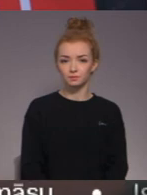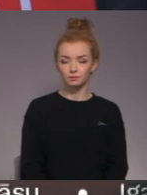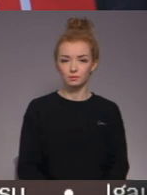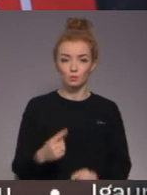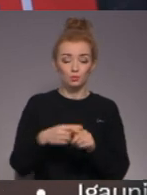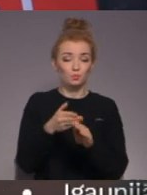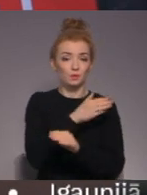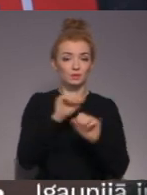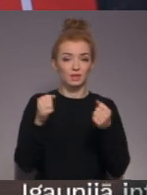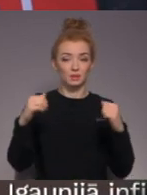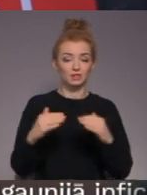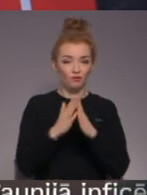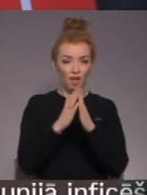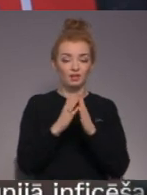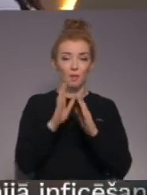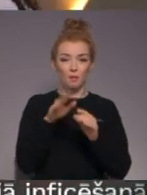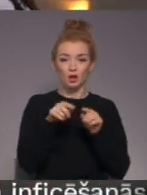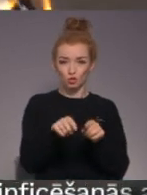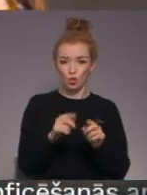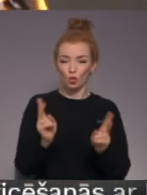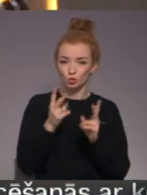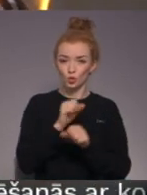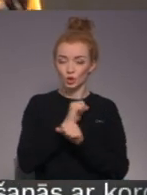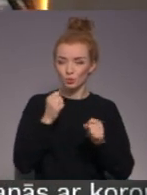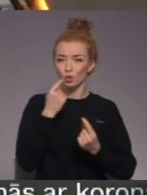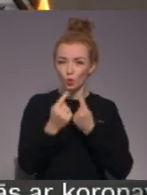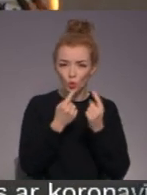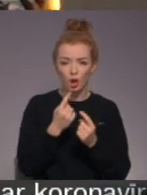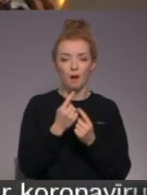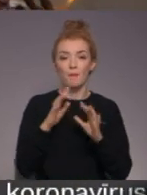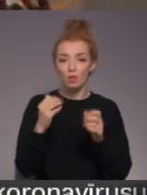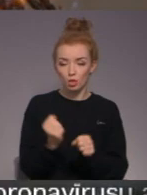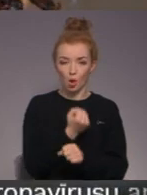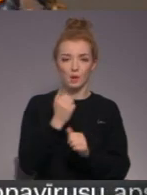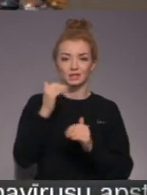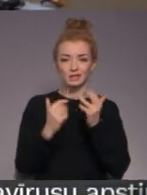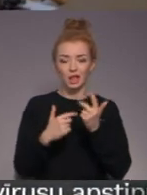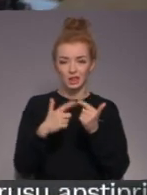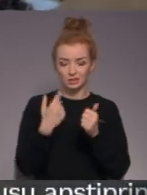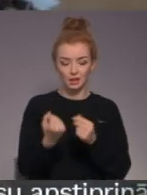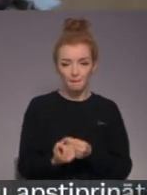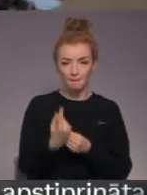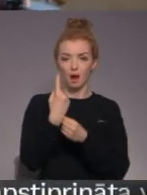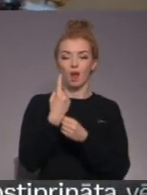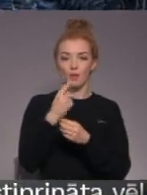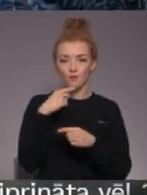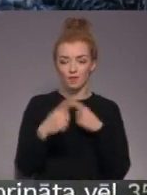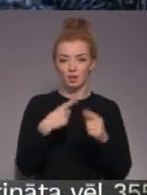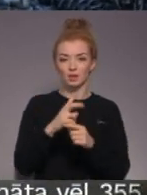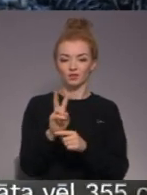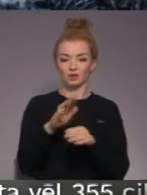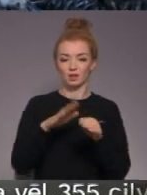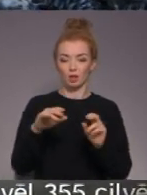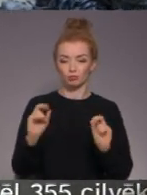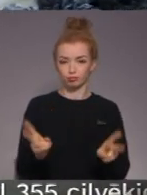pirms Ziemassvētkiem tiek runāts gadu no gada, statistikā joprojām parādās tieši šādu iemeslu izraisīt ugunsgrēki. Arī